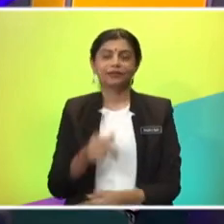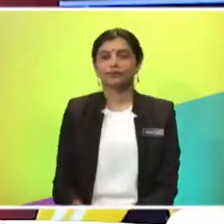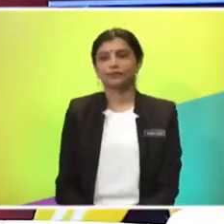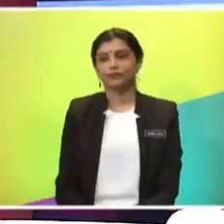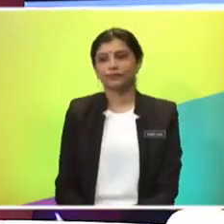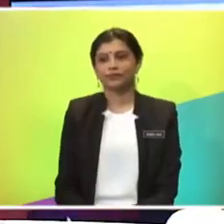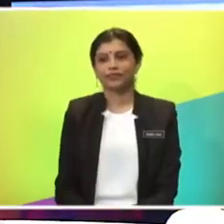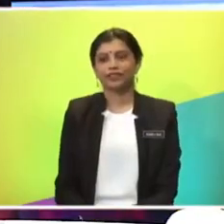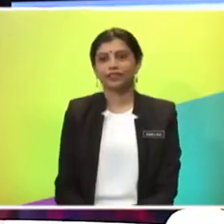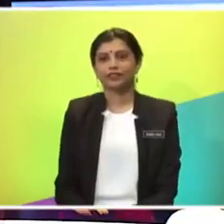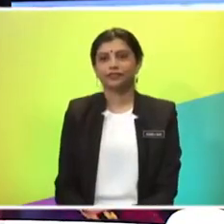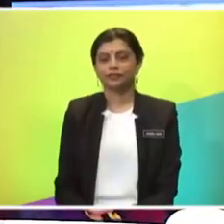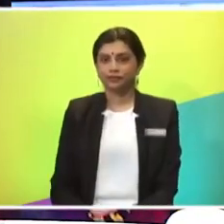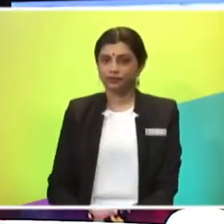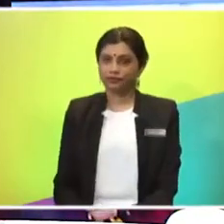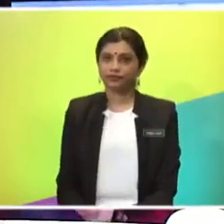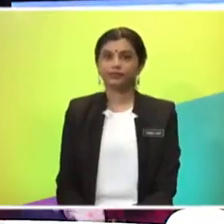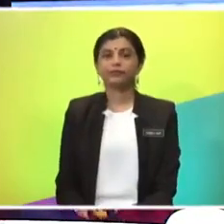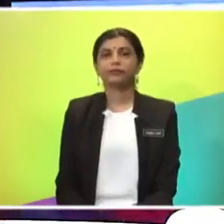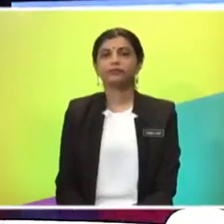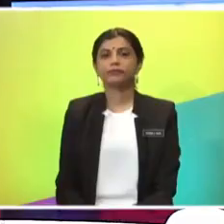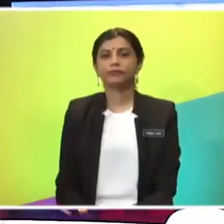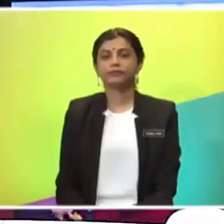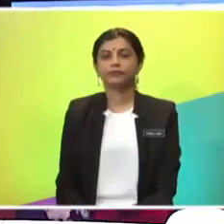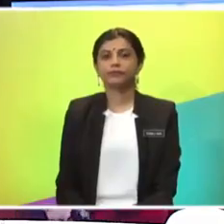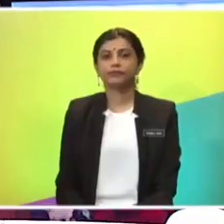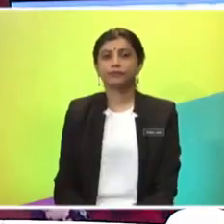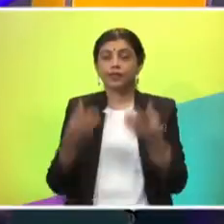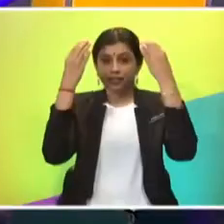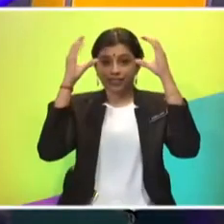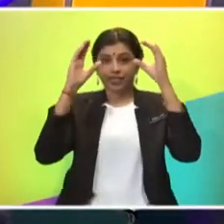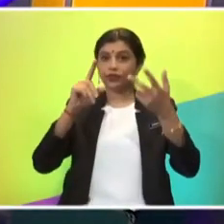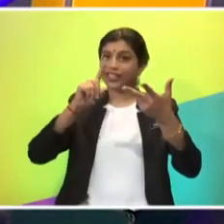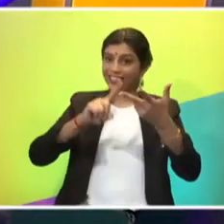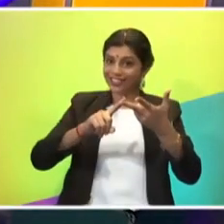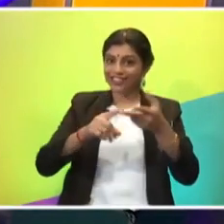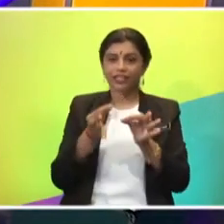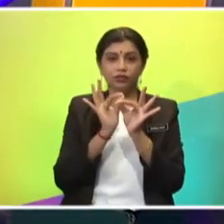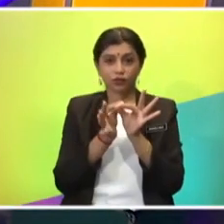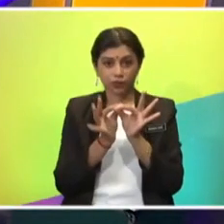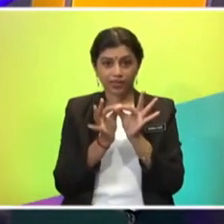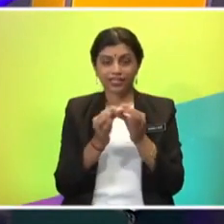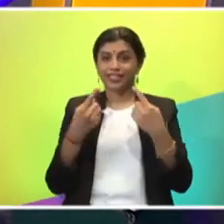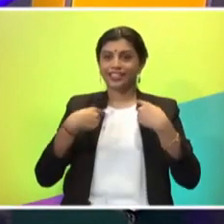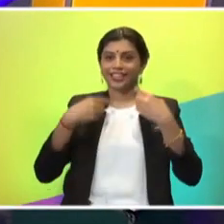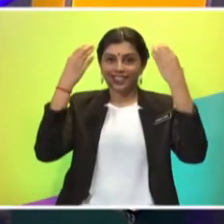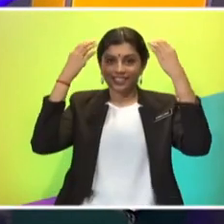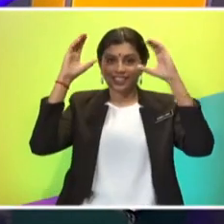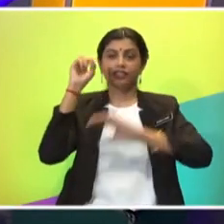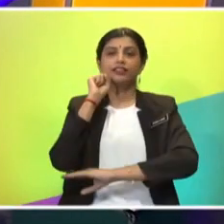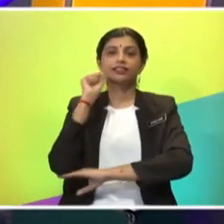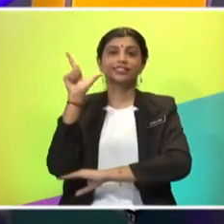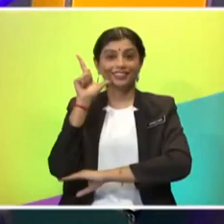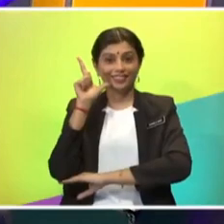dan turut tidak ketinggalan kita bersama dengan guru kita yang ketiga. Kita ada juru bahasa isyarat Cikgu Syamila Nair,